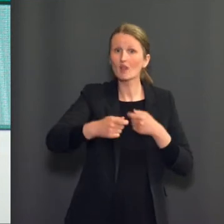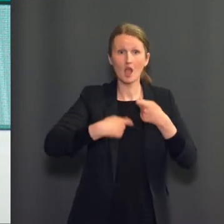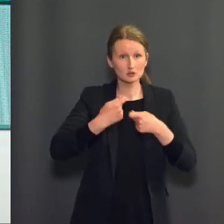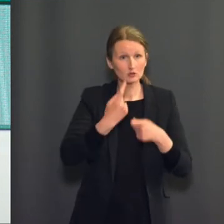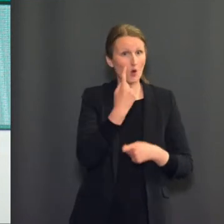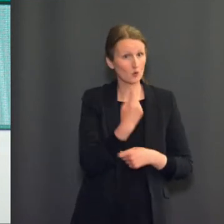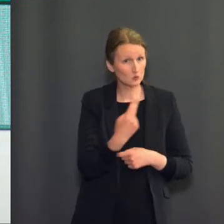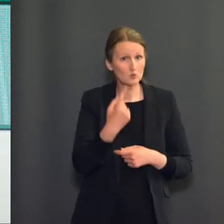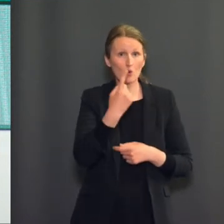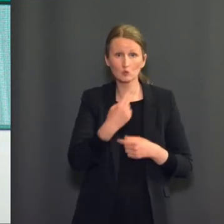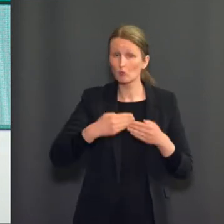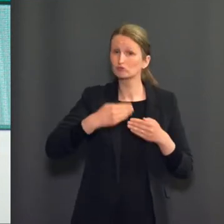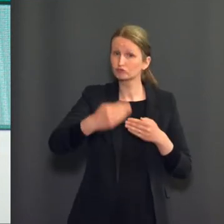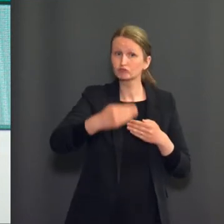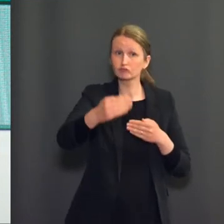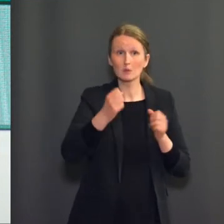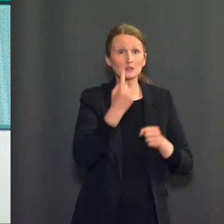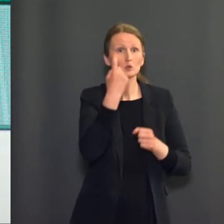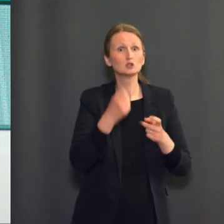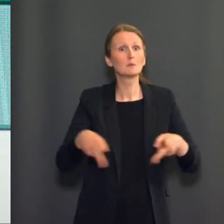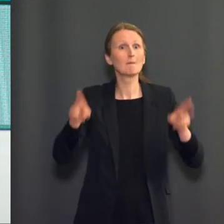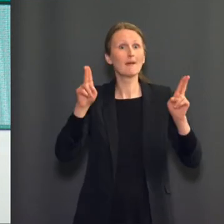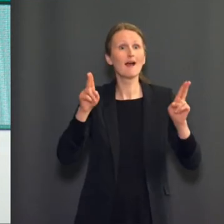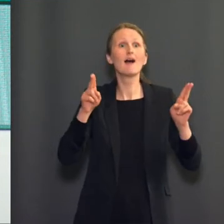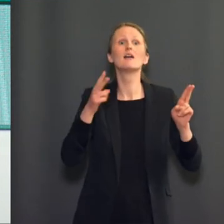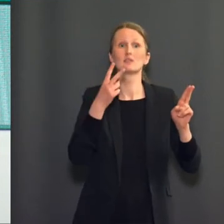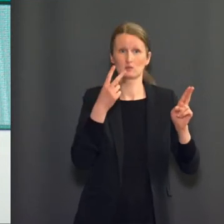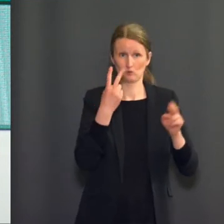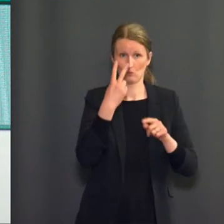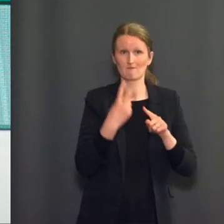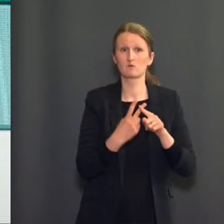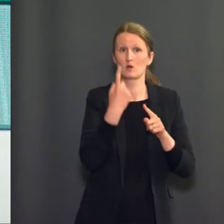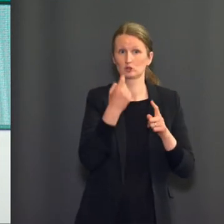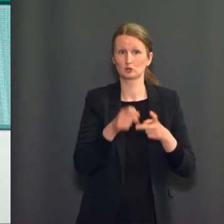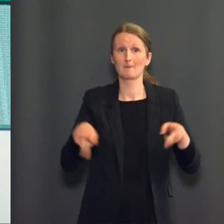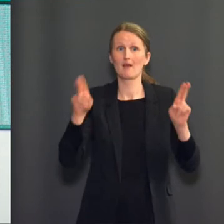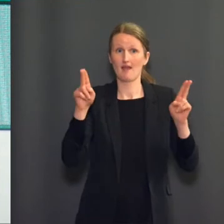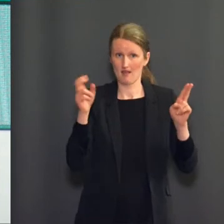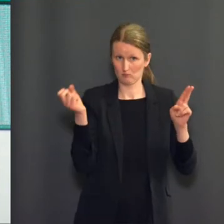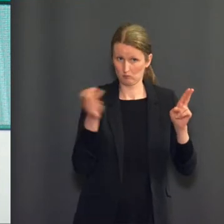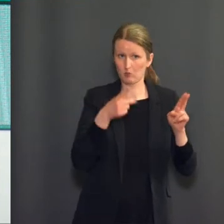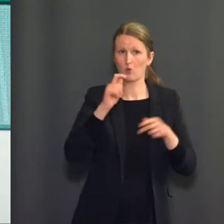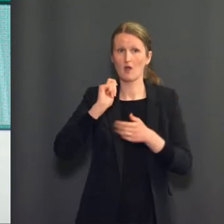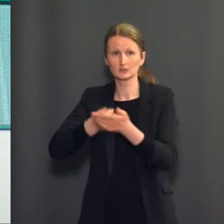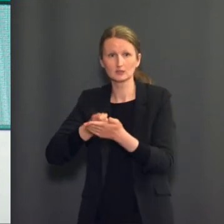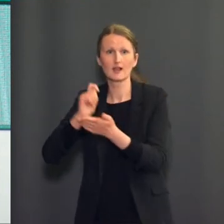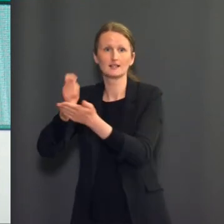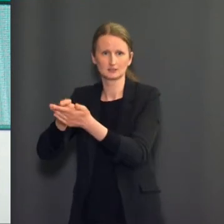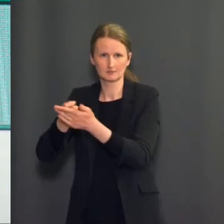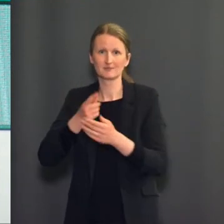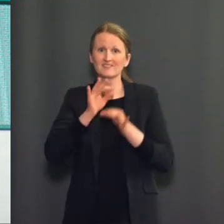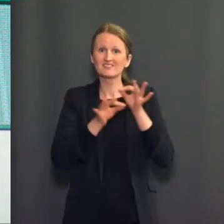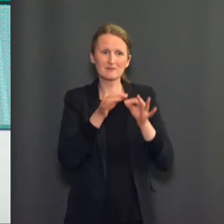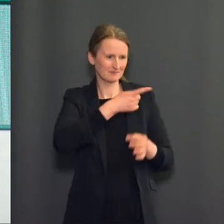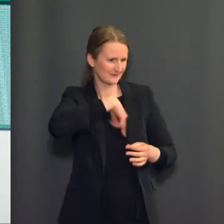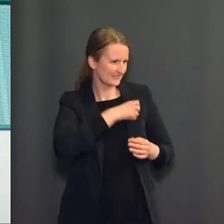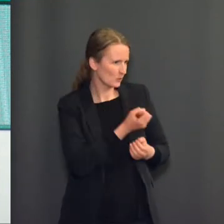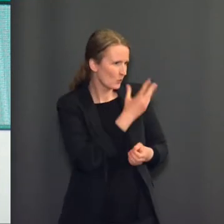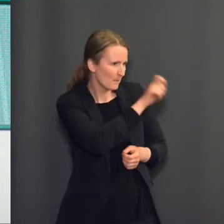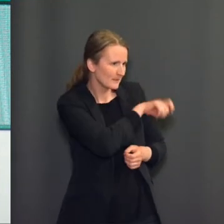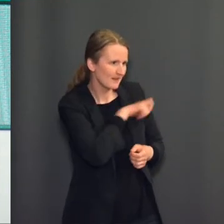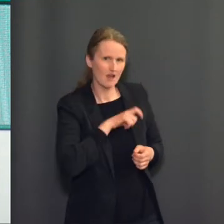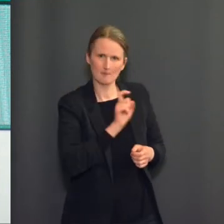qui bénéficie du statut en pharmacie. Par rapport au contrôle, l'Agence fédérale